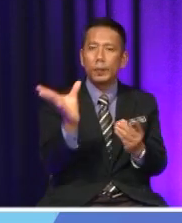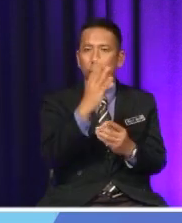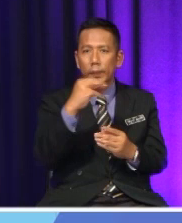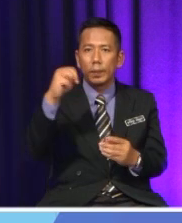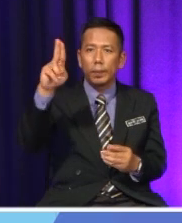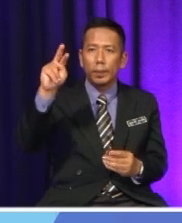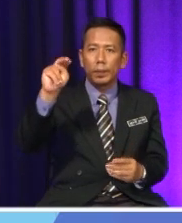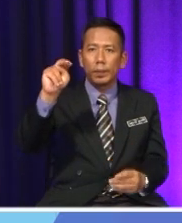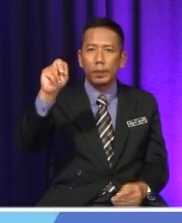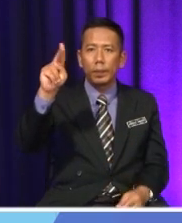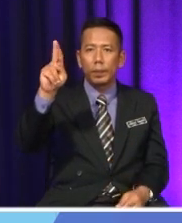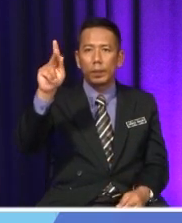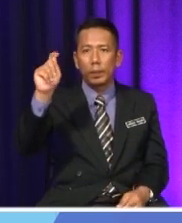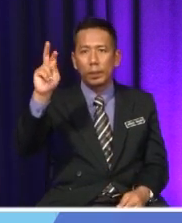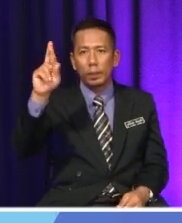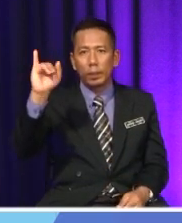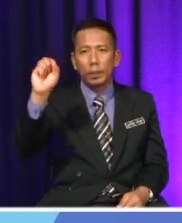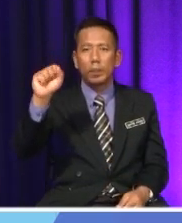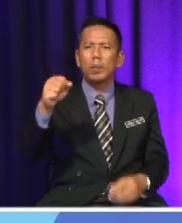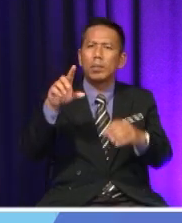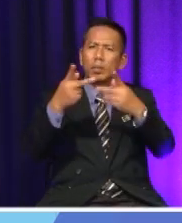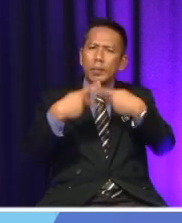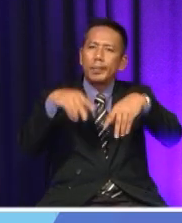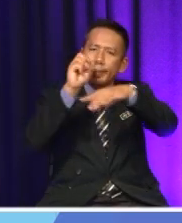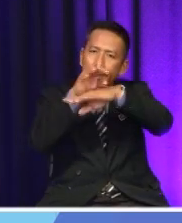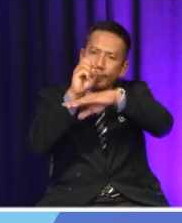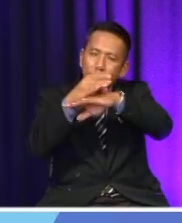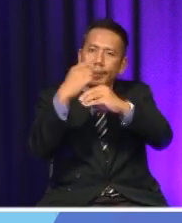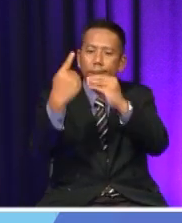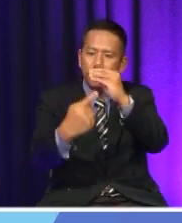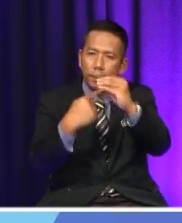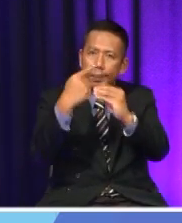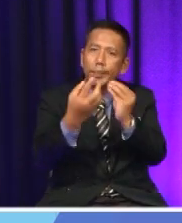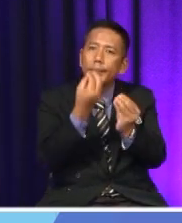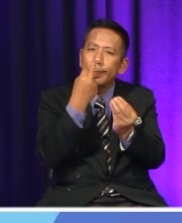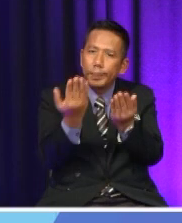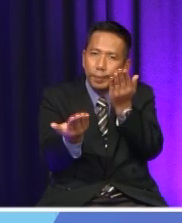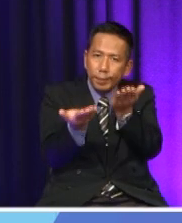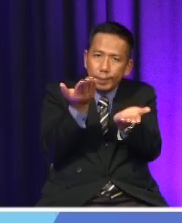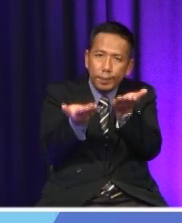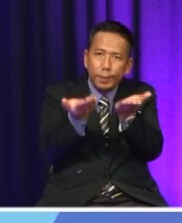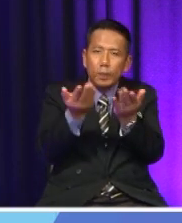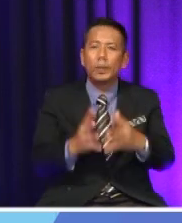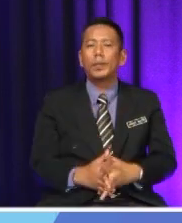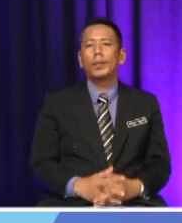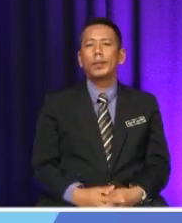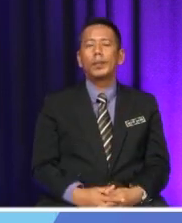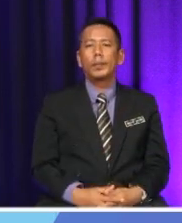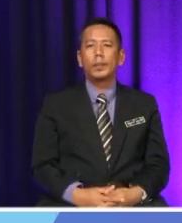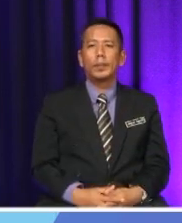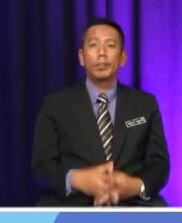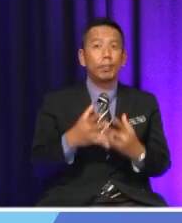jadi ada perlu memberikan Hikmat nasihat mengenai seimbang kepo makanan seimbang